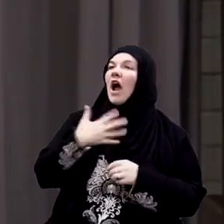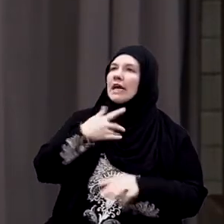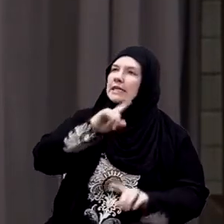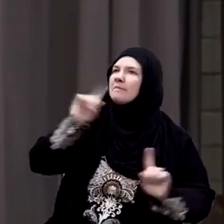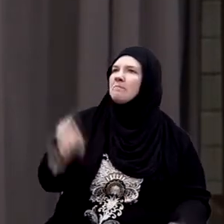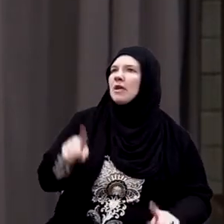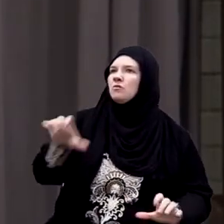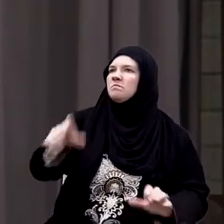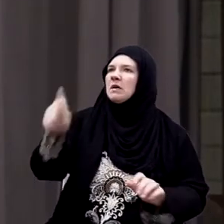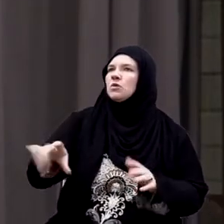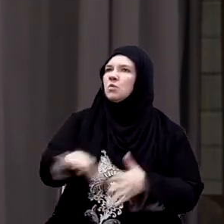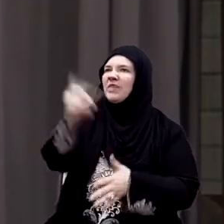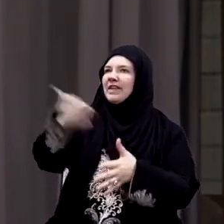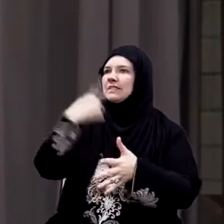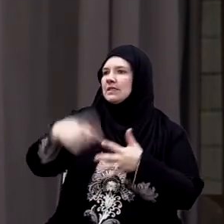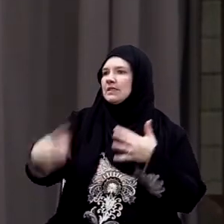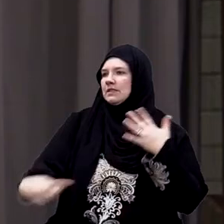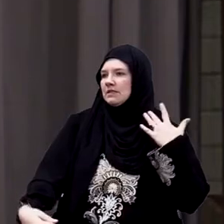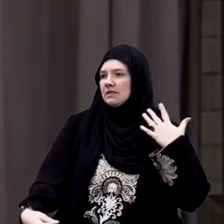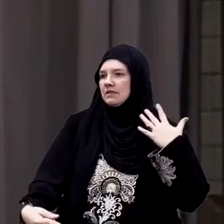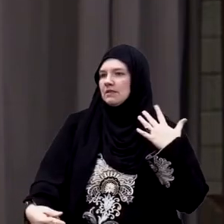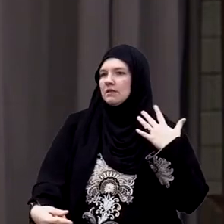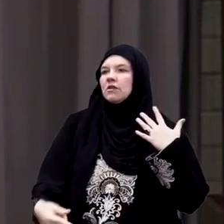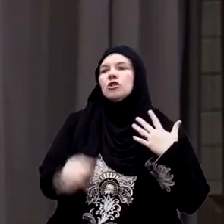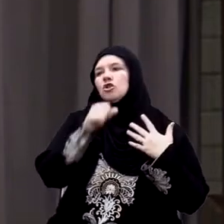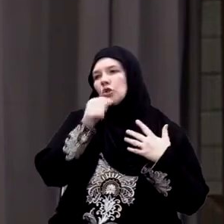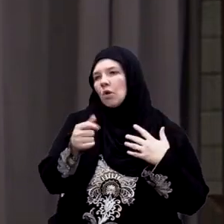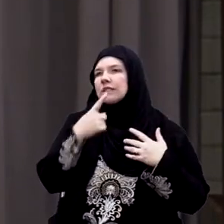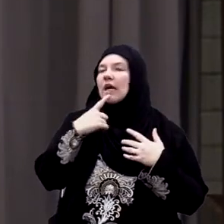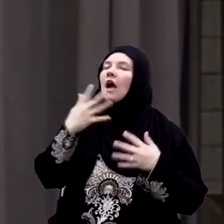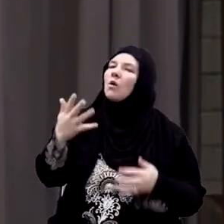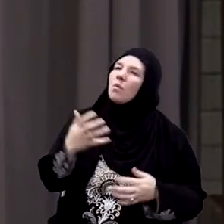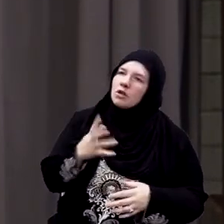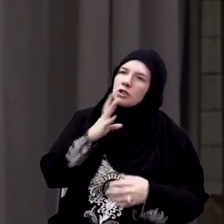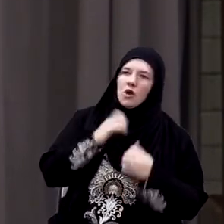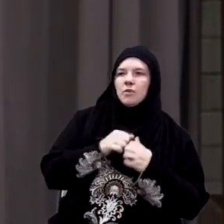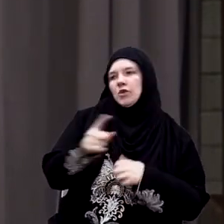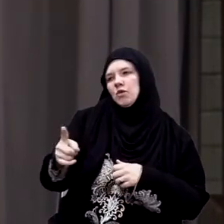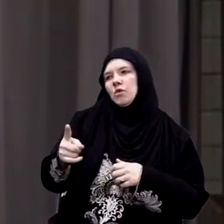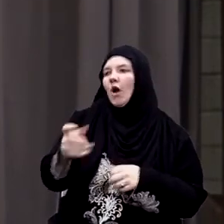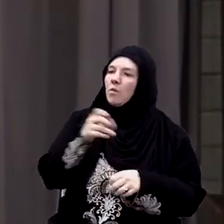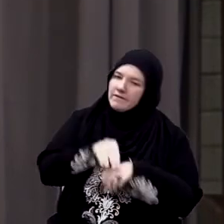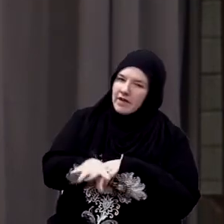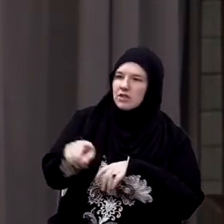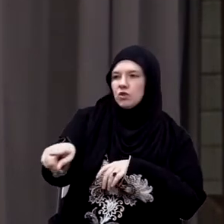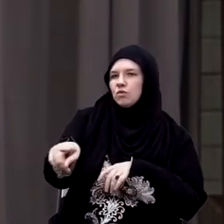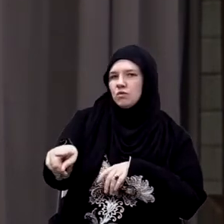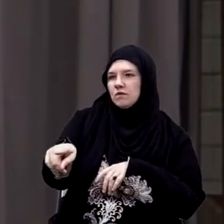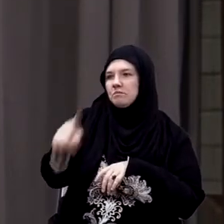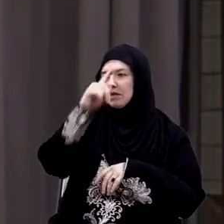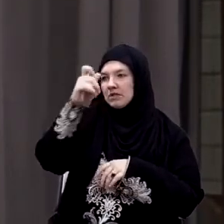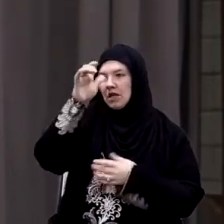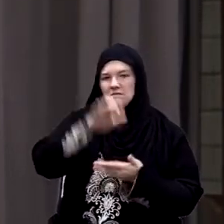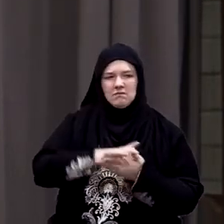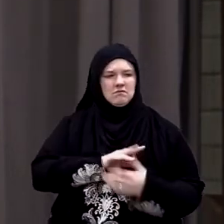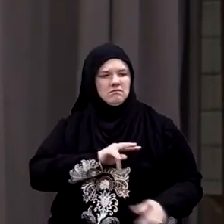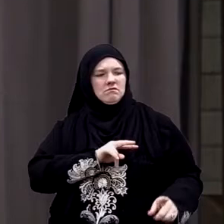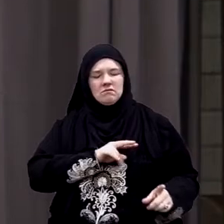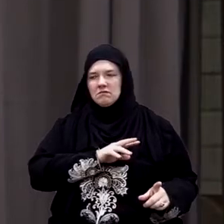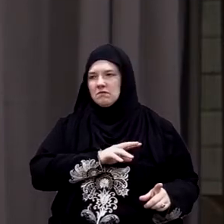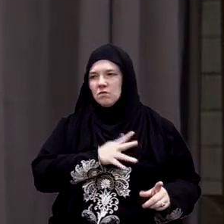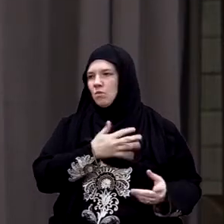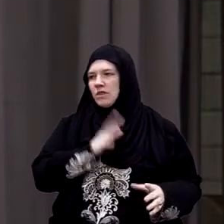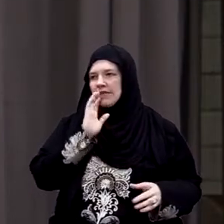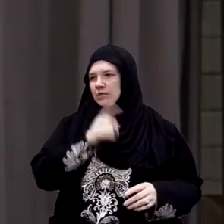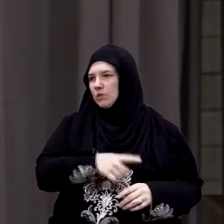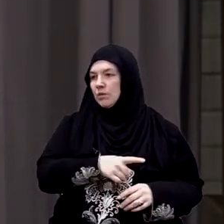But don't use a نصيحة as a pretext for a command, because it doesn't work this way. So the wife,